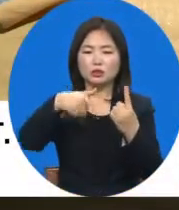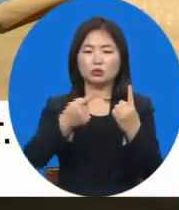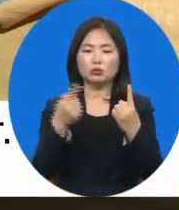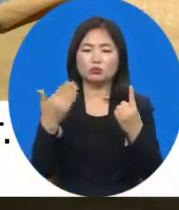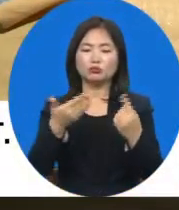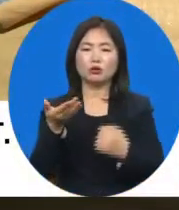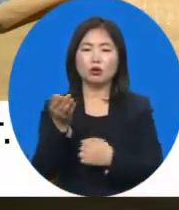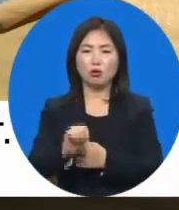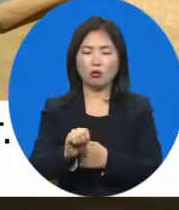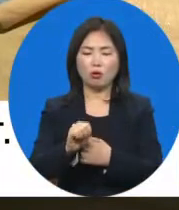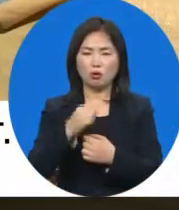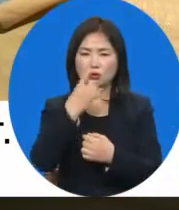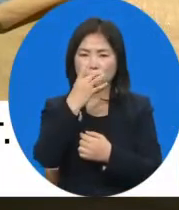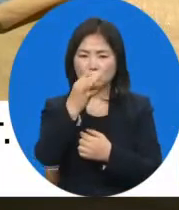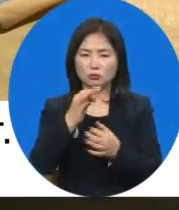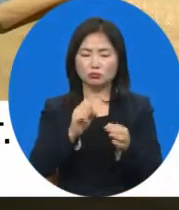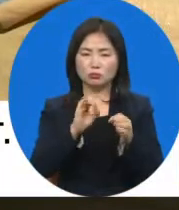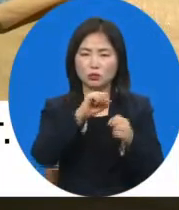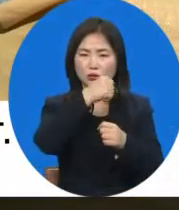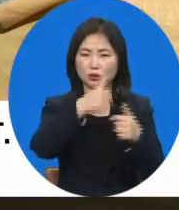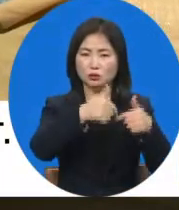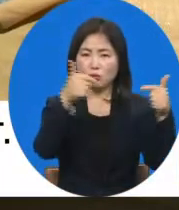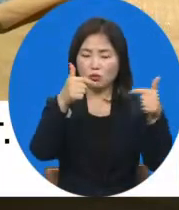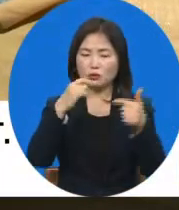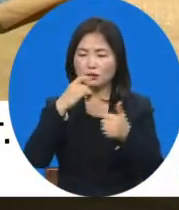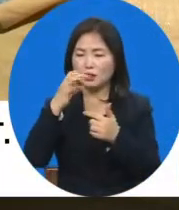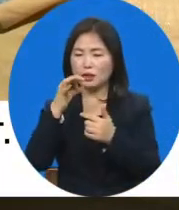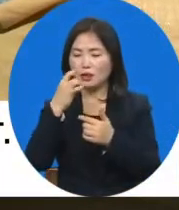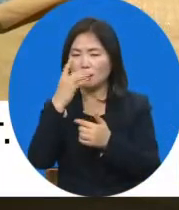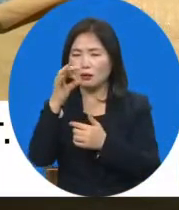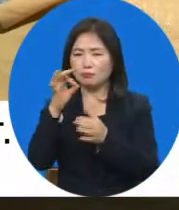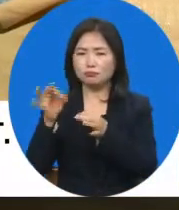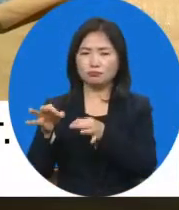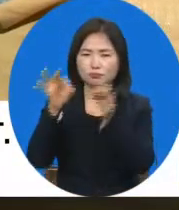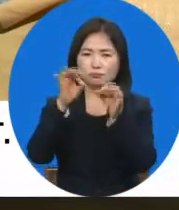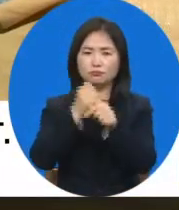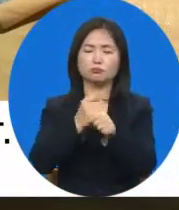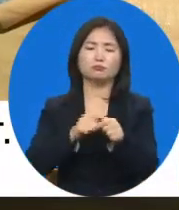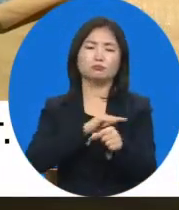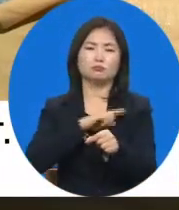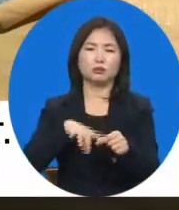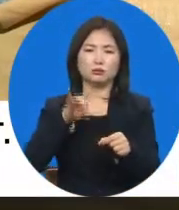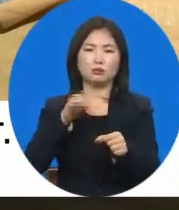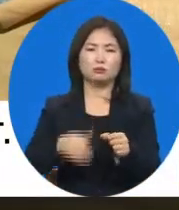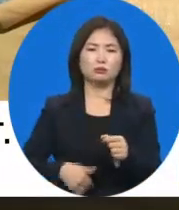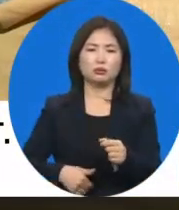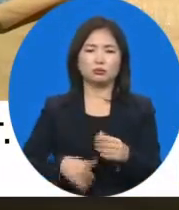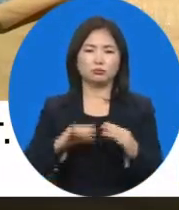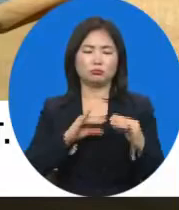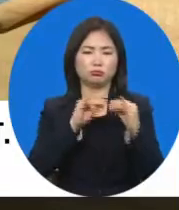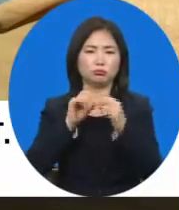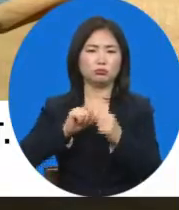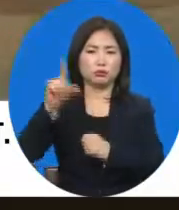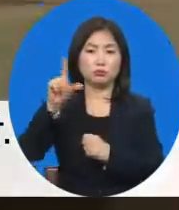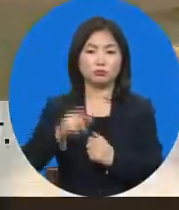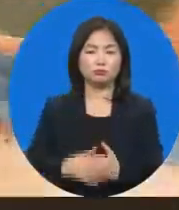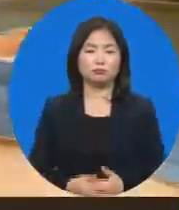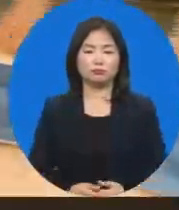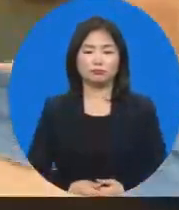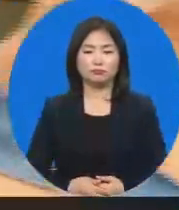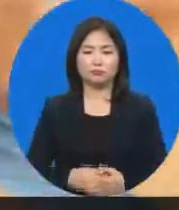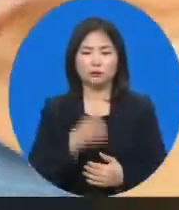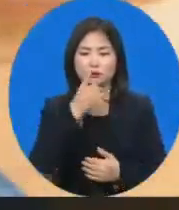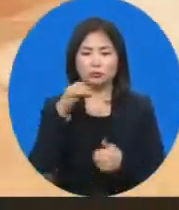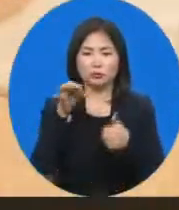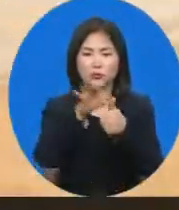입니다 즉 볼 예상을 크게 늘리고 쌀값 안전대책을 먼저 내려와야 한다는 의견들이 많습니다 g